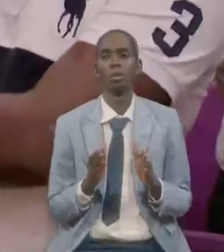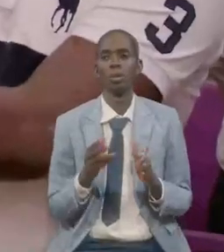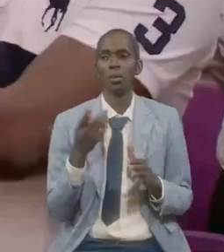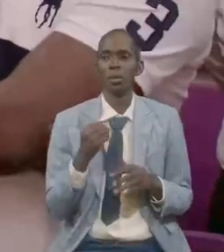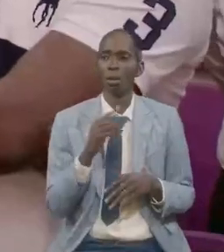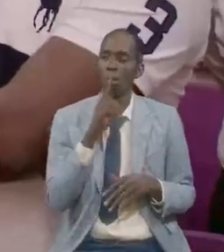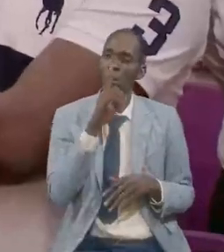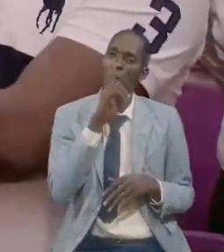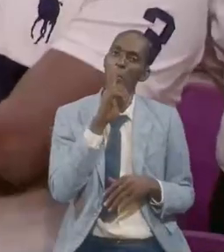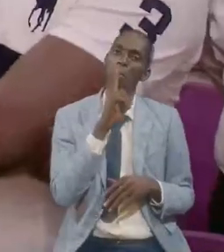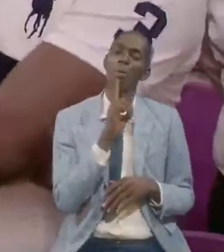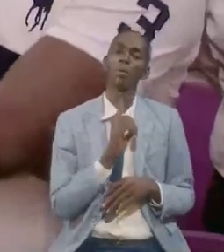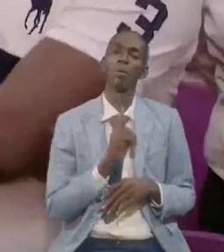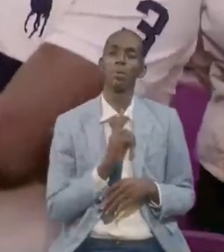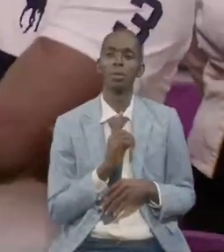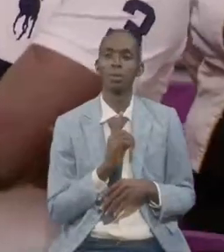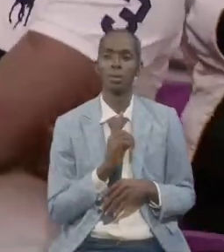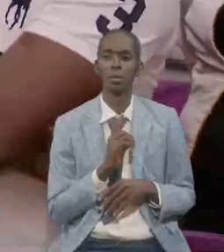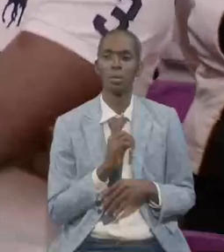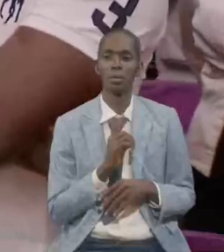à cette